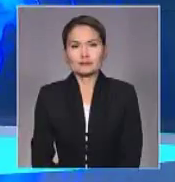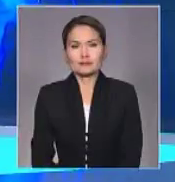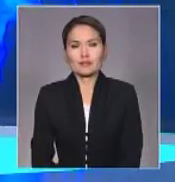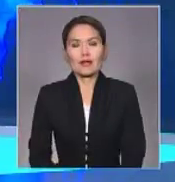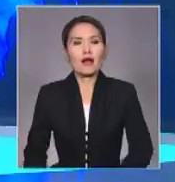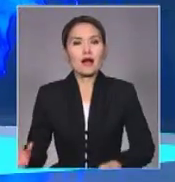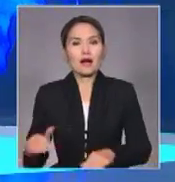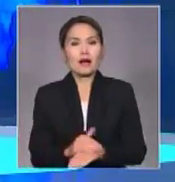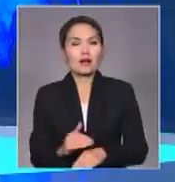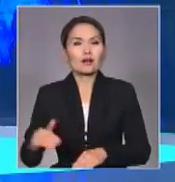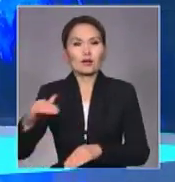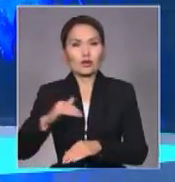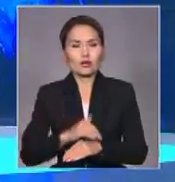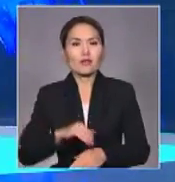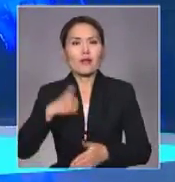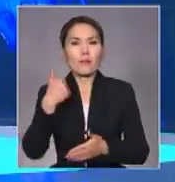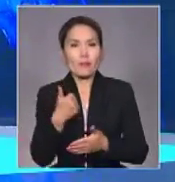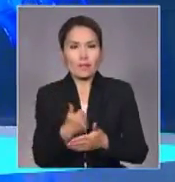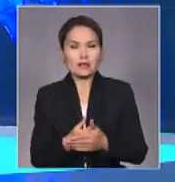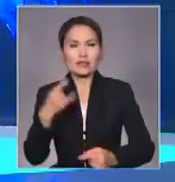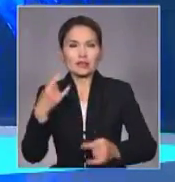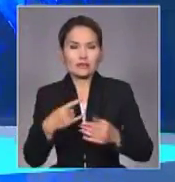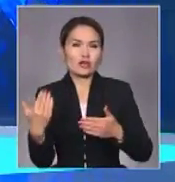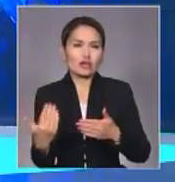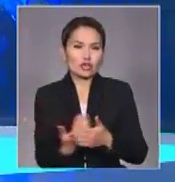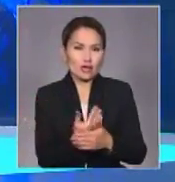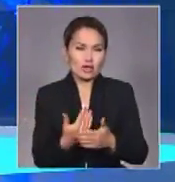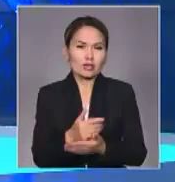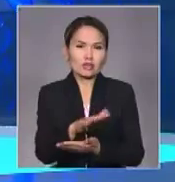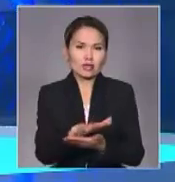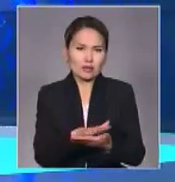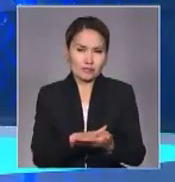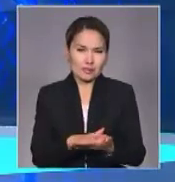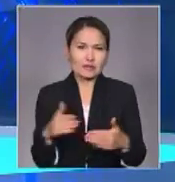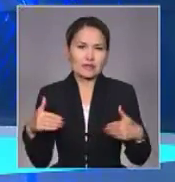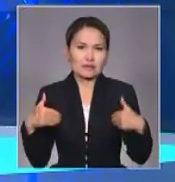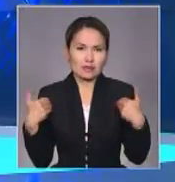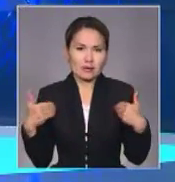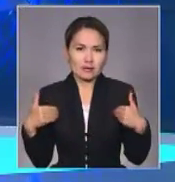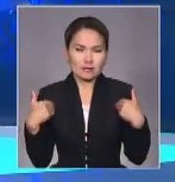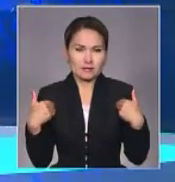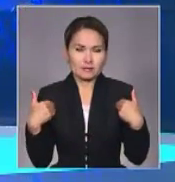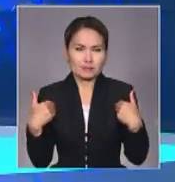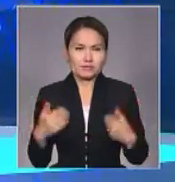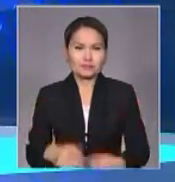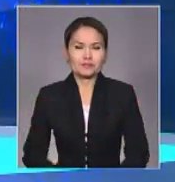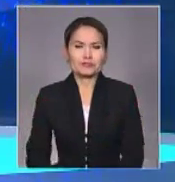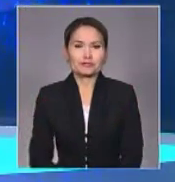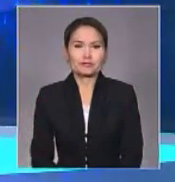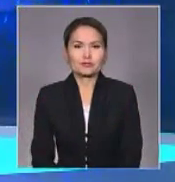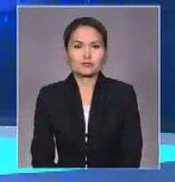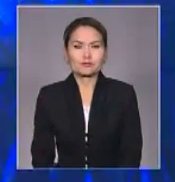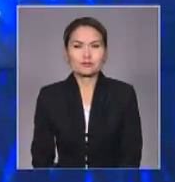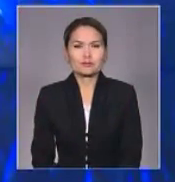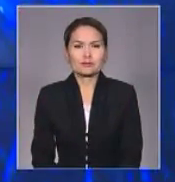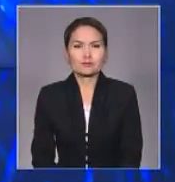Қайырлы күн, басты ақпараттық арна өз жұмысын жалғастырады. Студияда Марал Байғара, сурдо аудармашы Самал Жантемір.